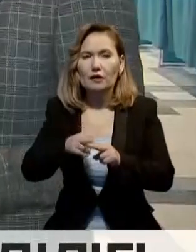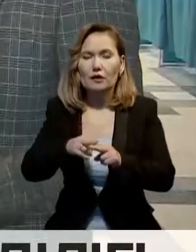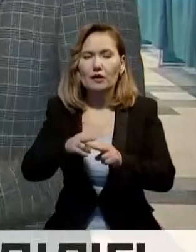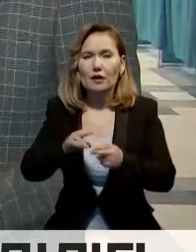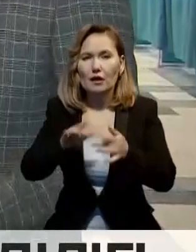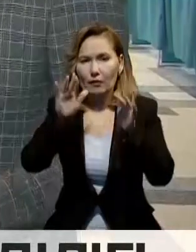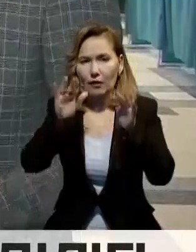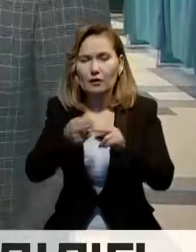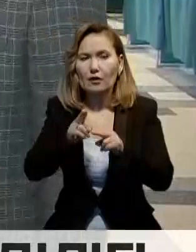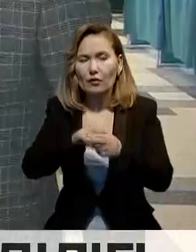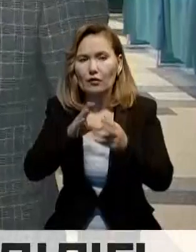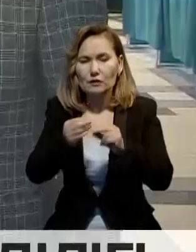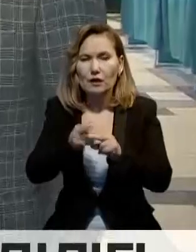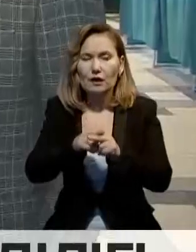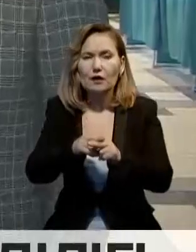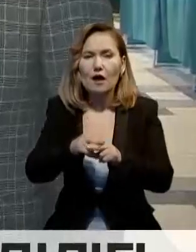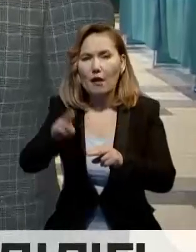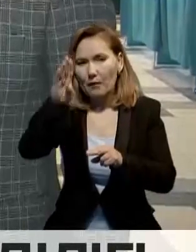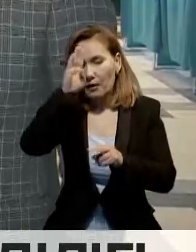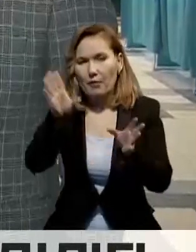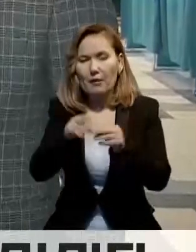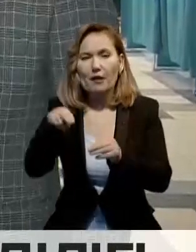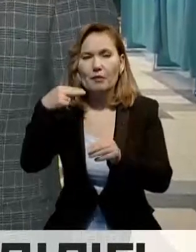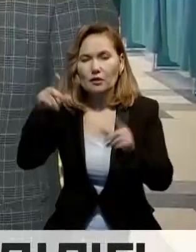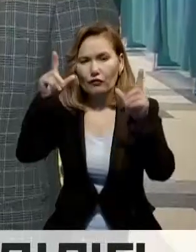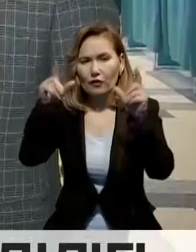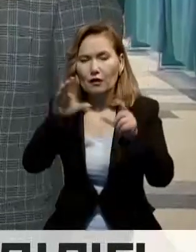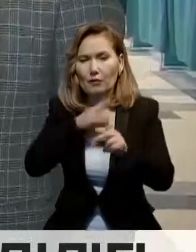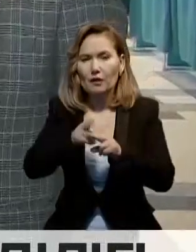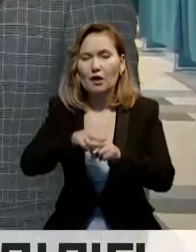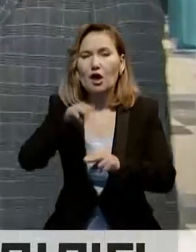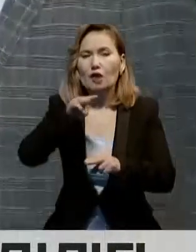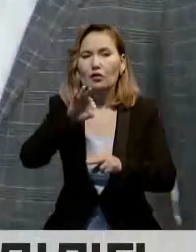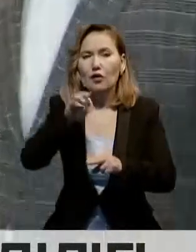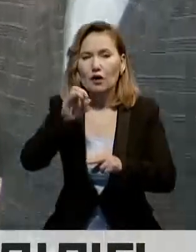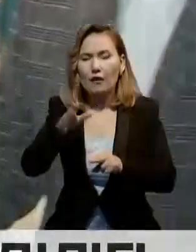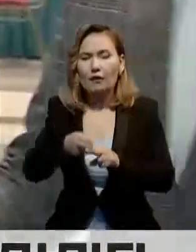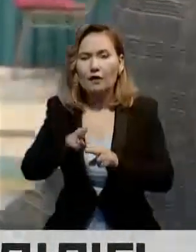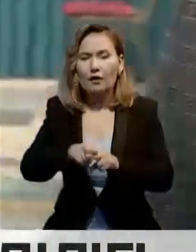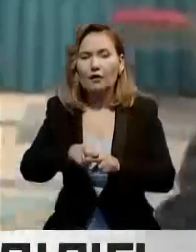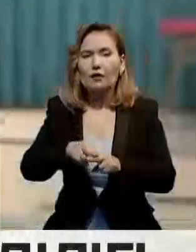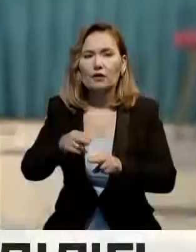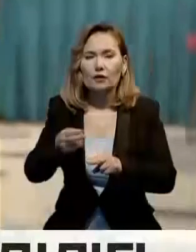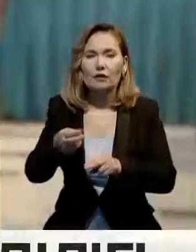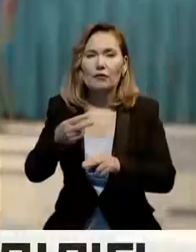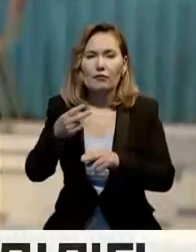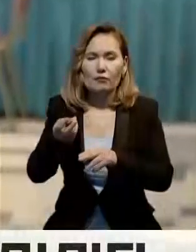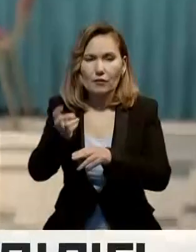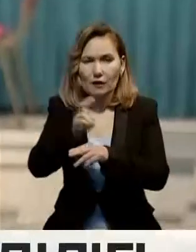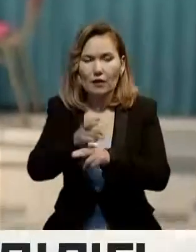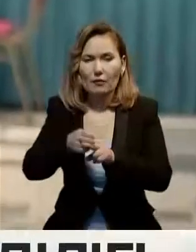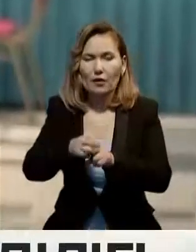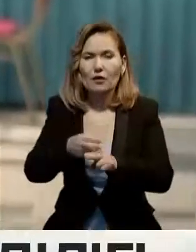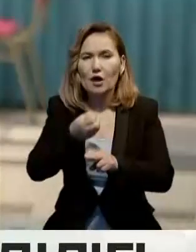келіп суретке түсіп жатқан сияқты болатын. Таңертеңгі сол президент Қасым-Жомарт Кемелұлында осы қанша сайлауда жүріп, сол сайлауда бір